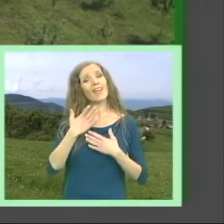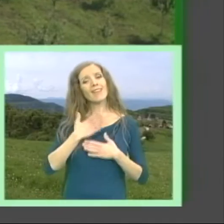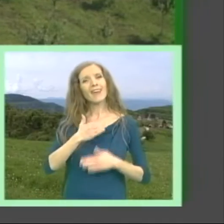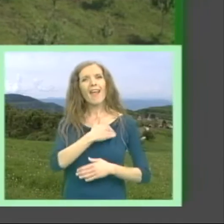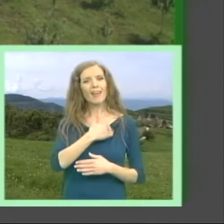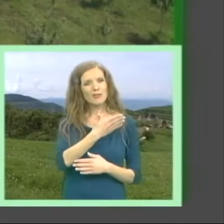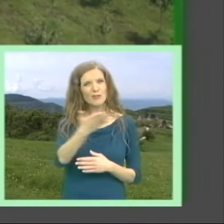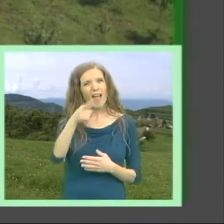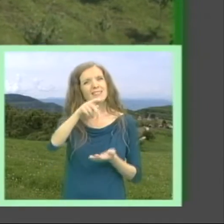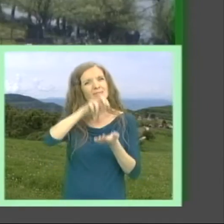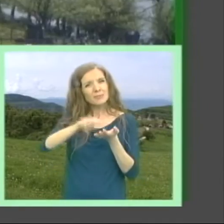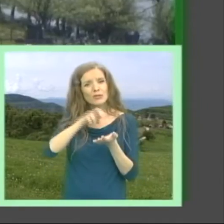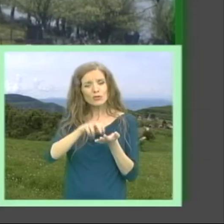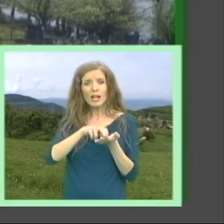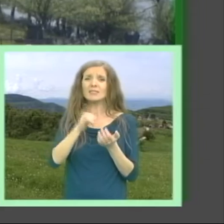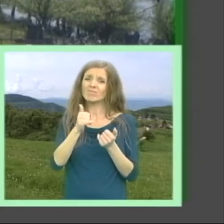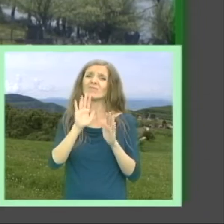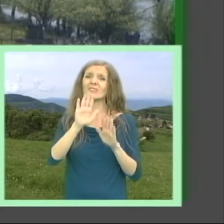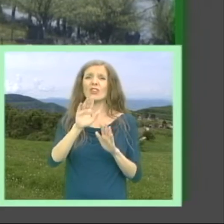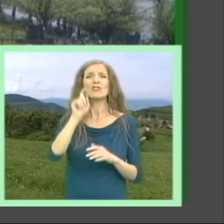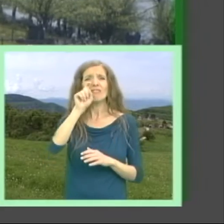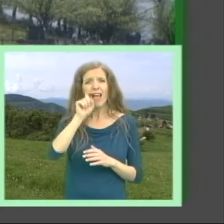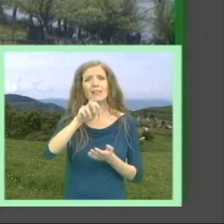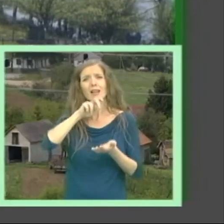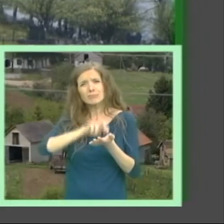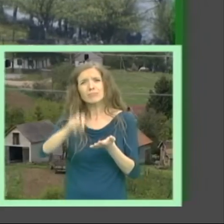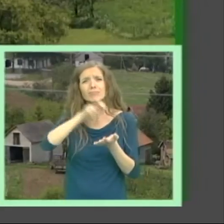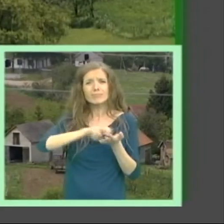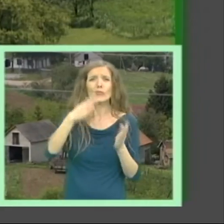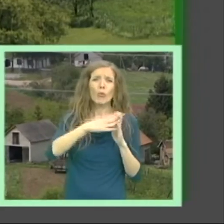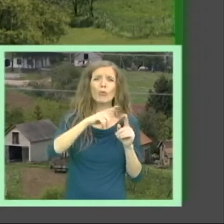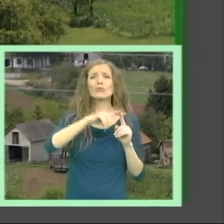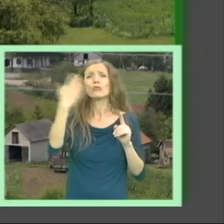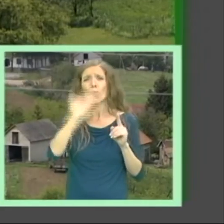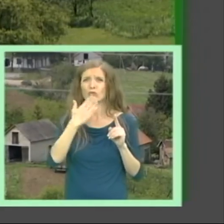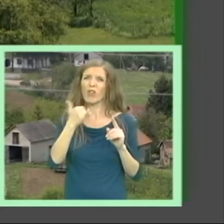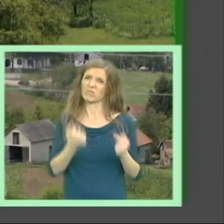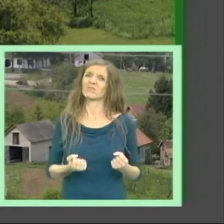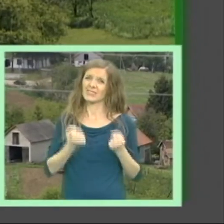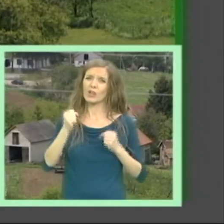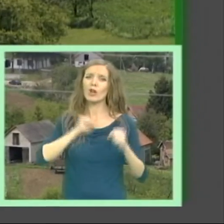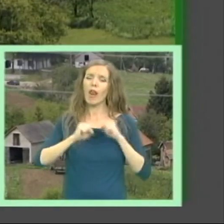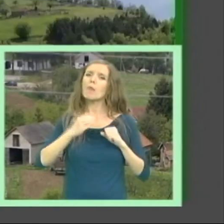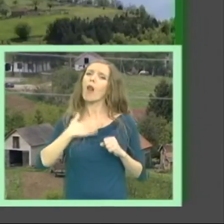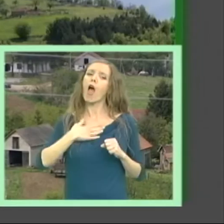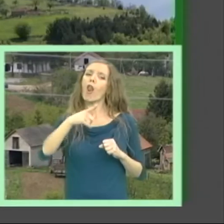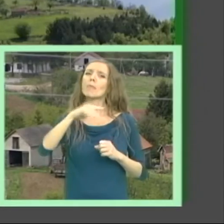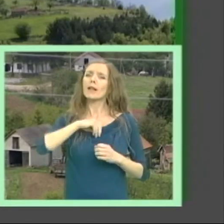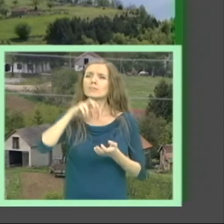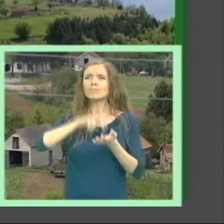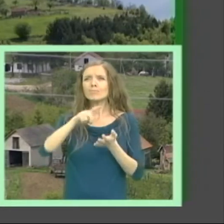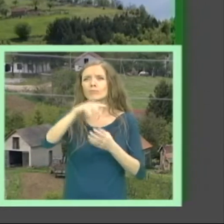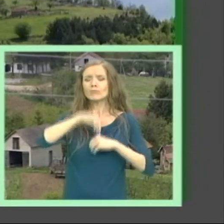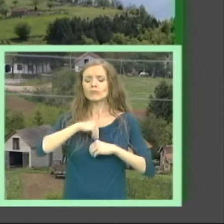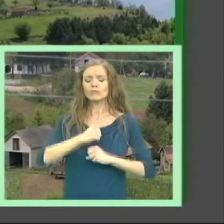Dragi đaci pešaci, koliko god bio naporan svakodnevni put do kilometrima udaljene škole, na tom putu se kali